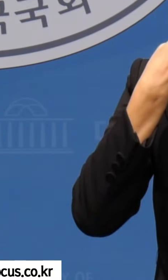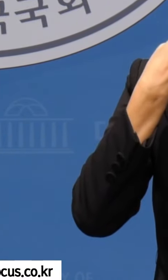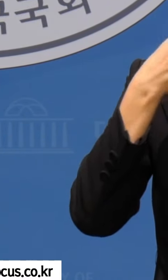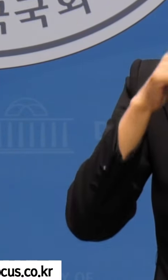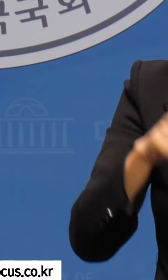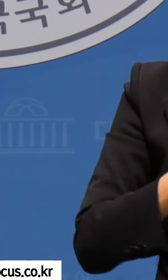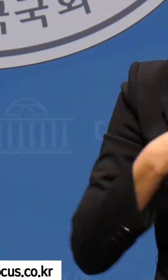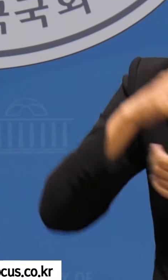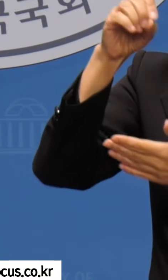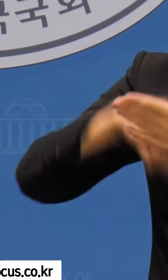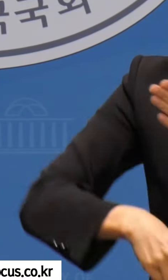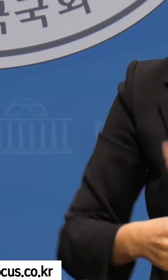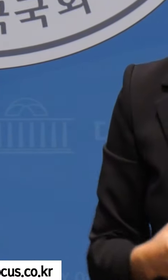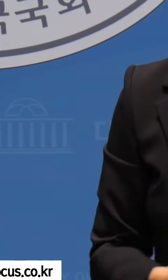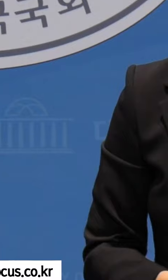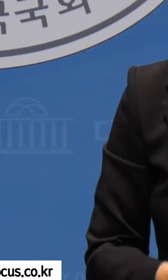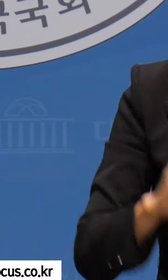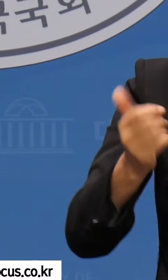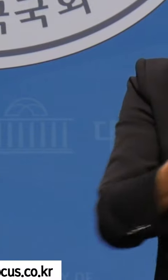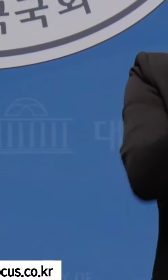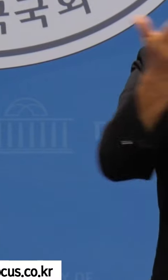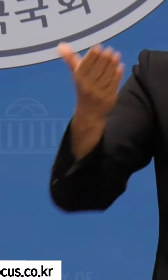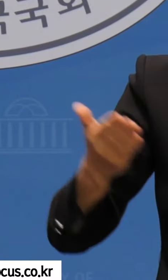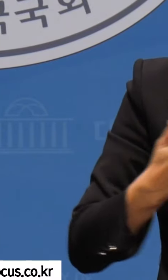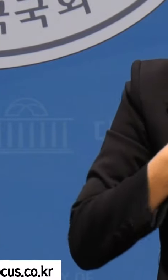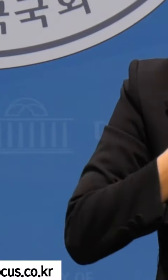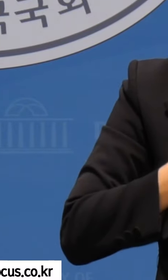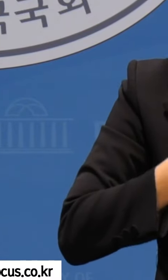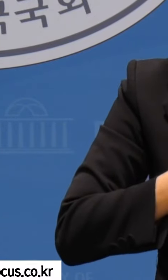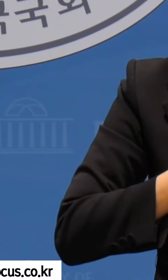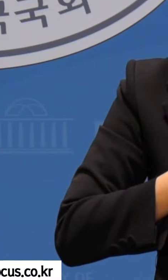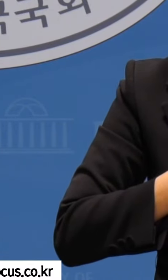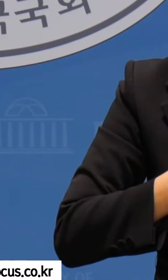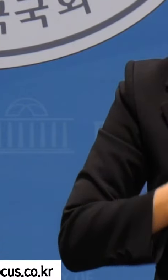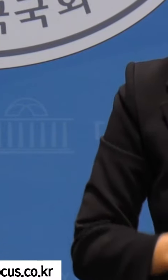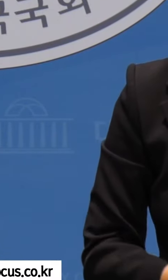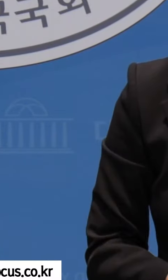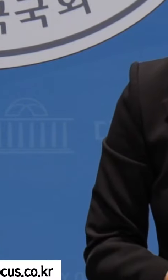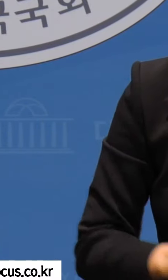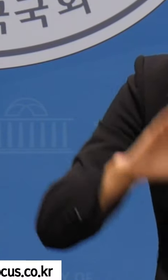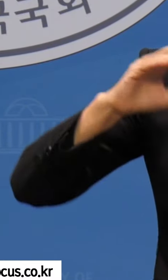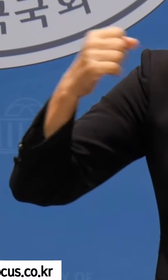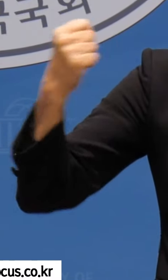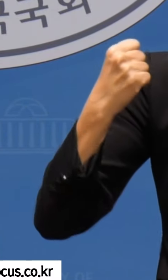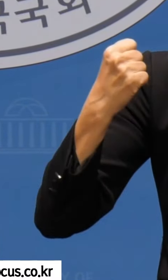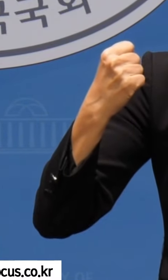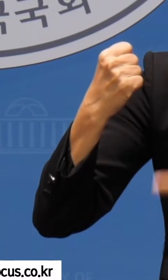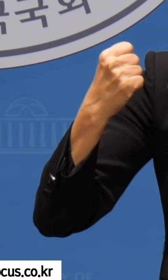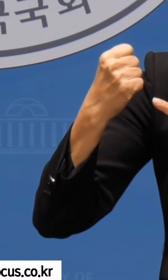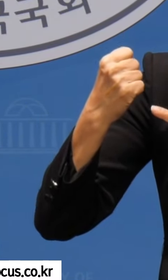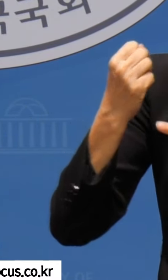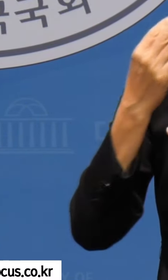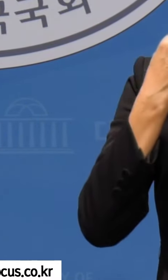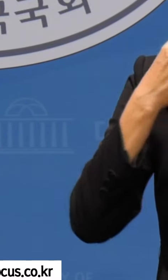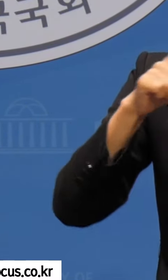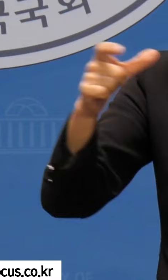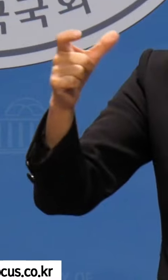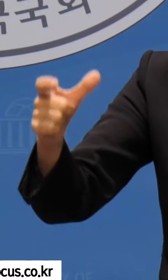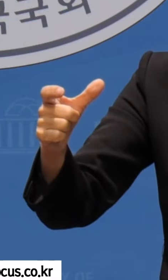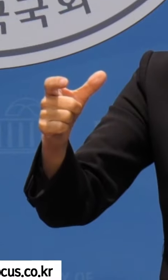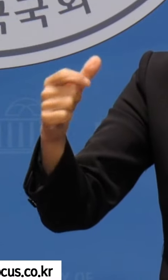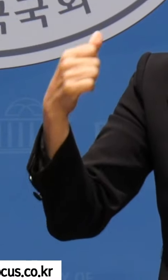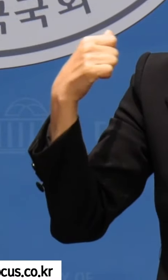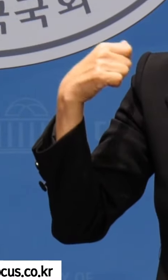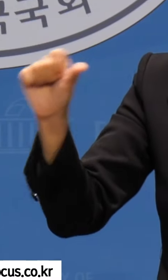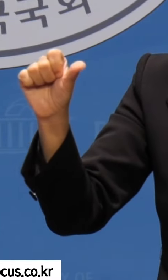때문입니다 국민 여러분께서도 잘 아시겠지만 국민의 힘은 수도권을 포기한